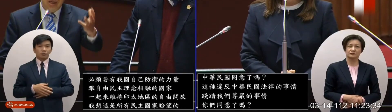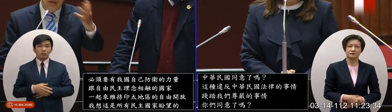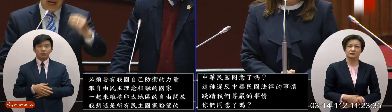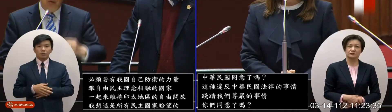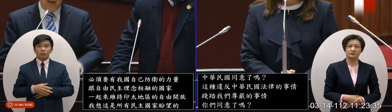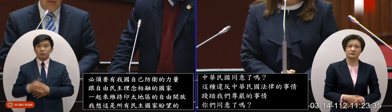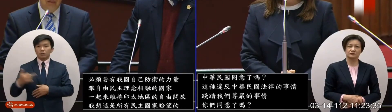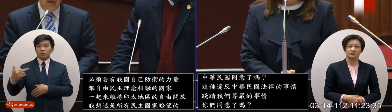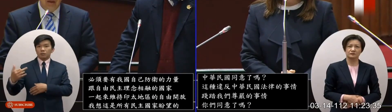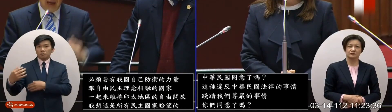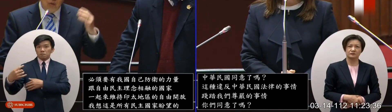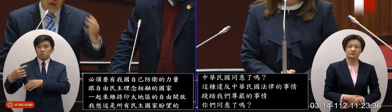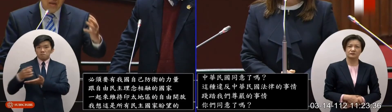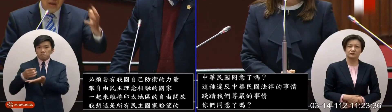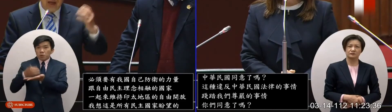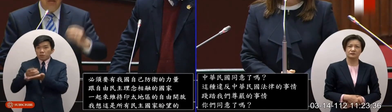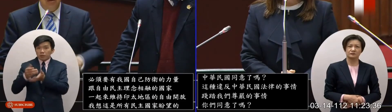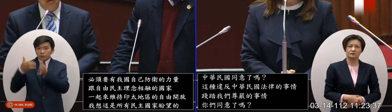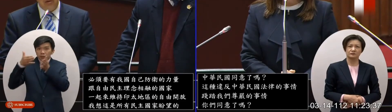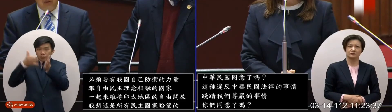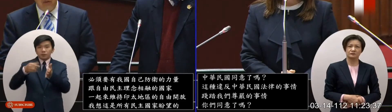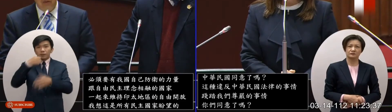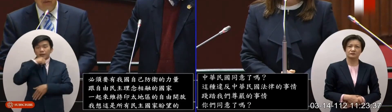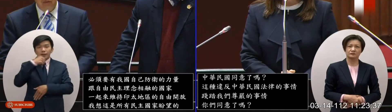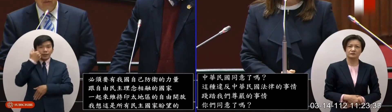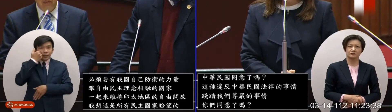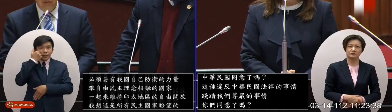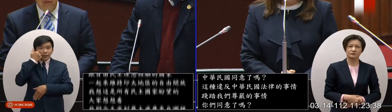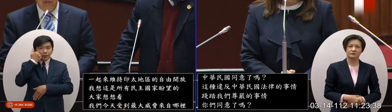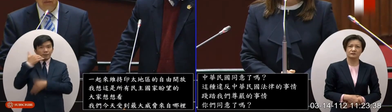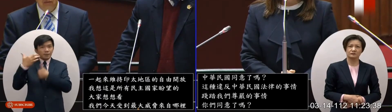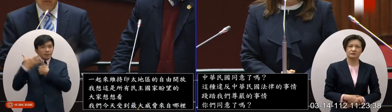对向着台湾，来威胁台湾的自由？